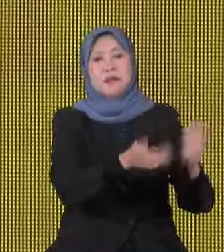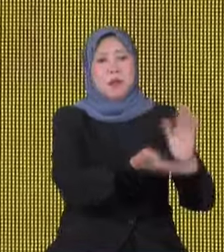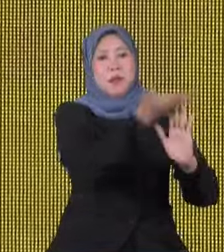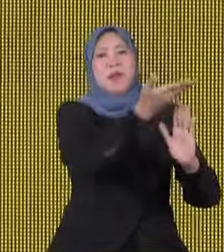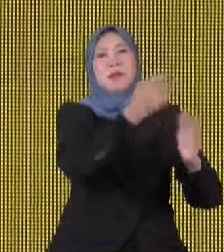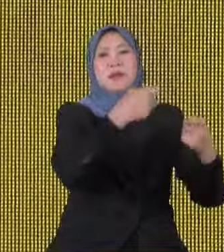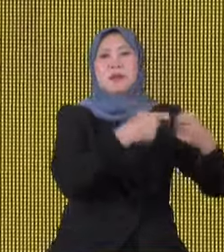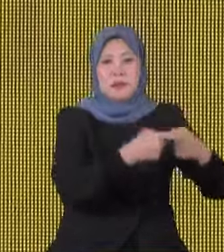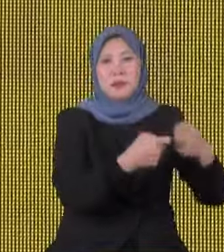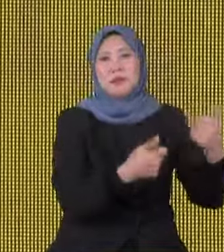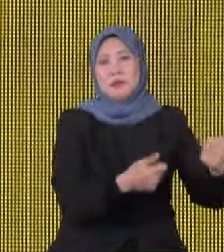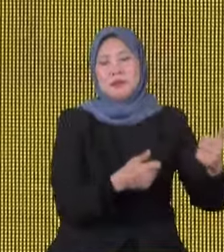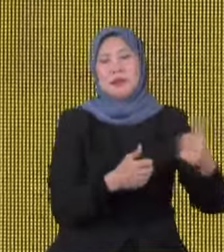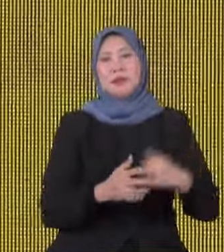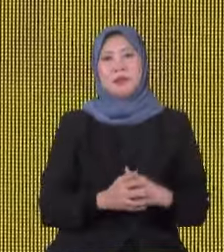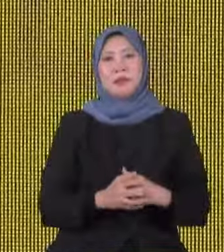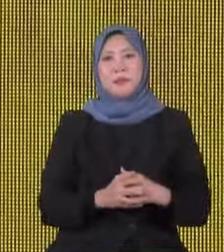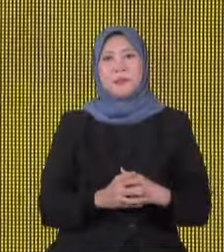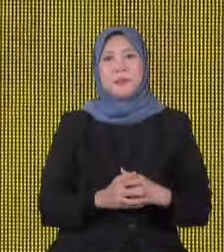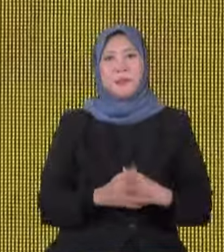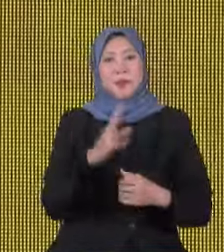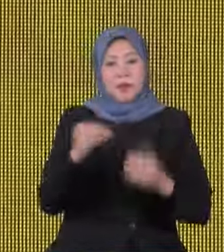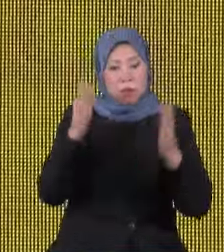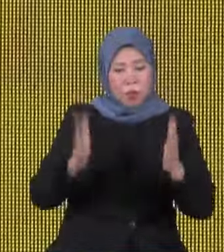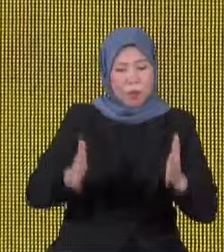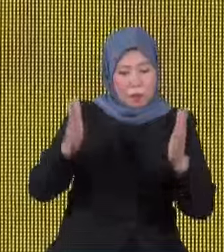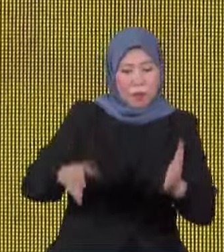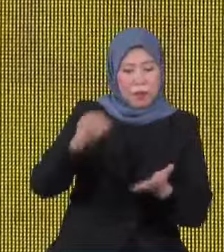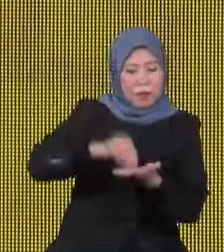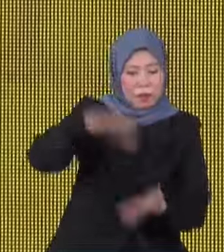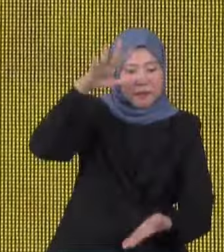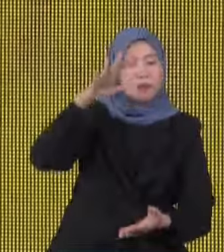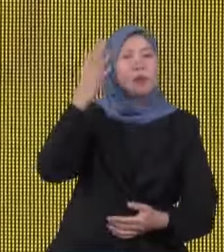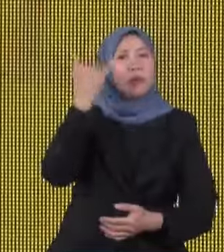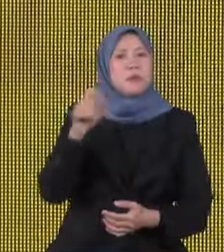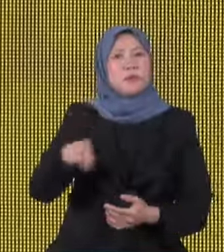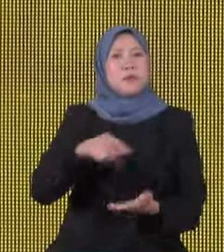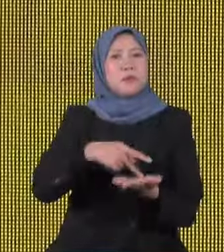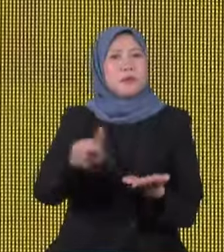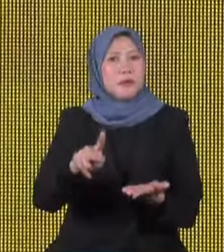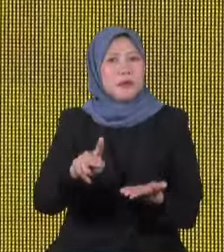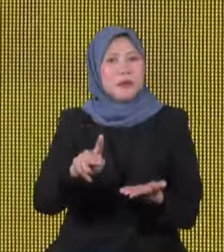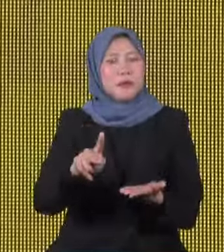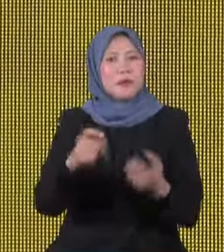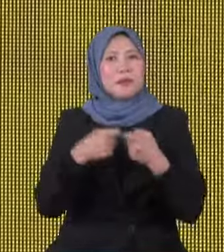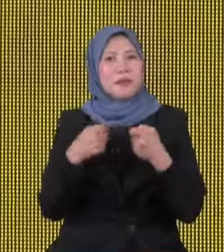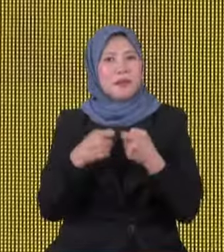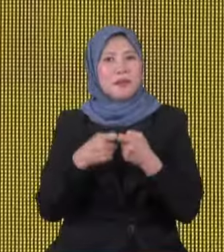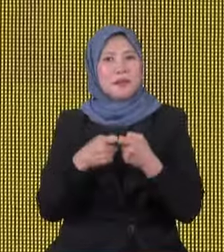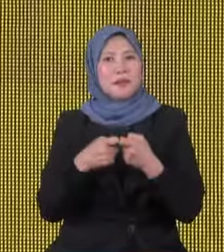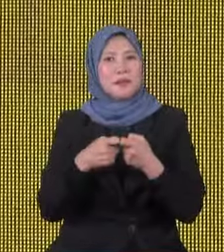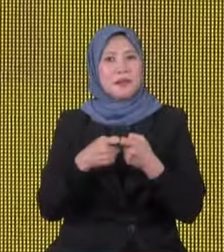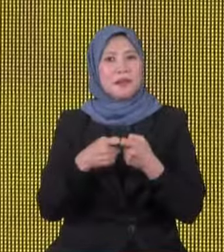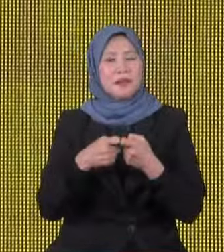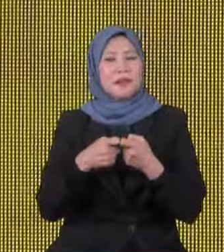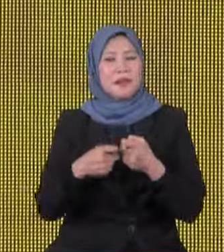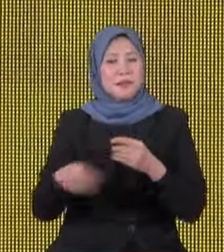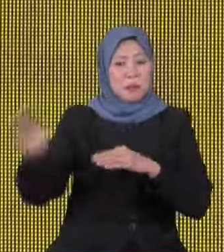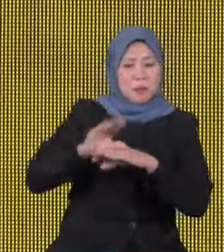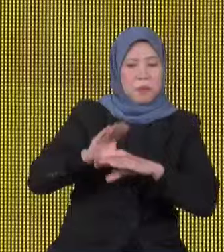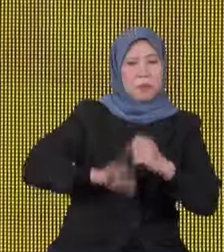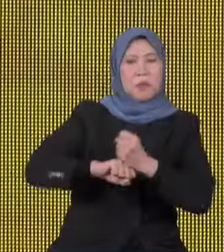ringgit dan golongannya maha kaya. Mengapa harus kita bayar tarif elektrik untuk kurangkan kepada